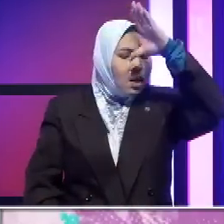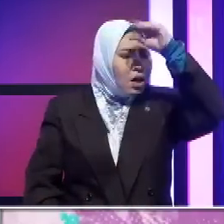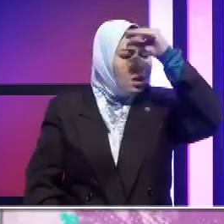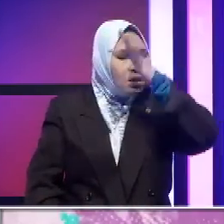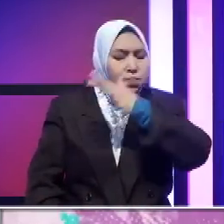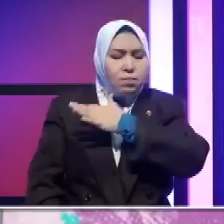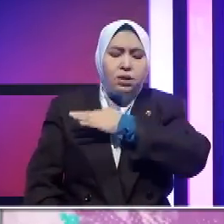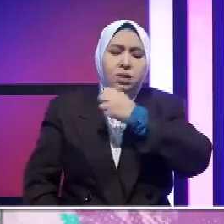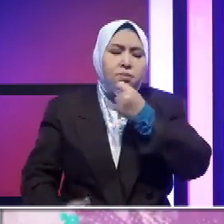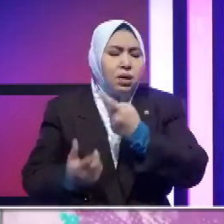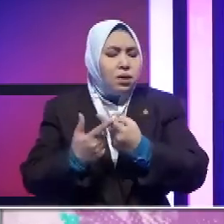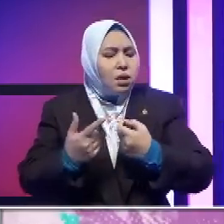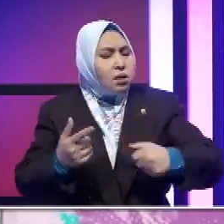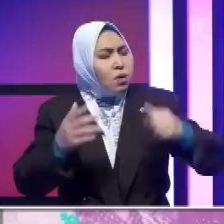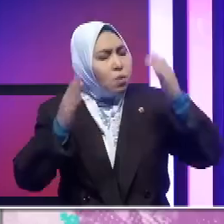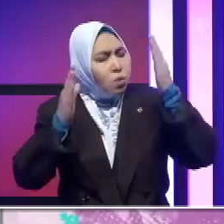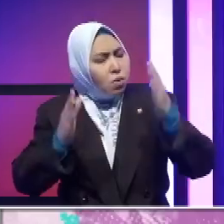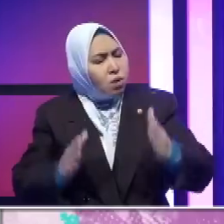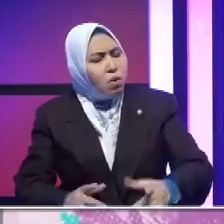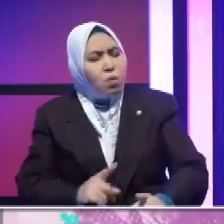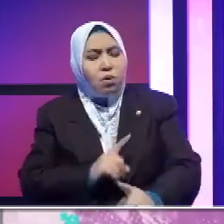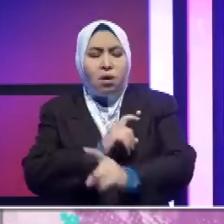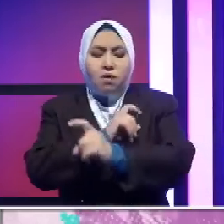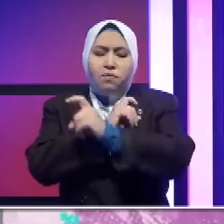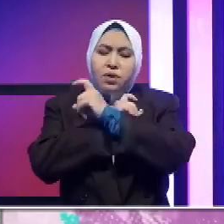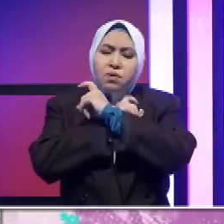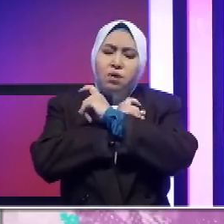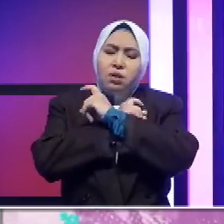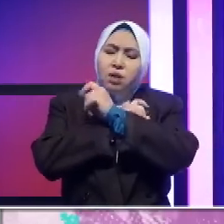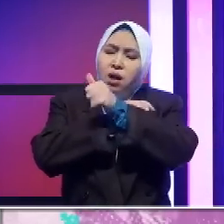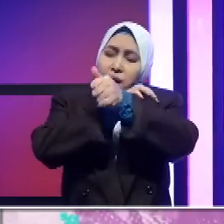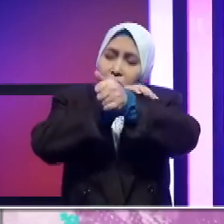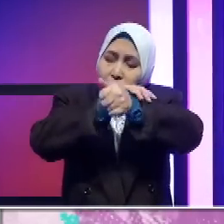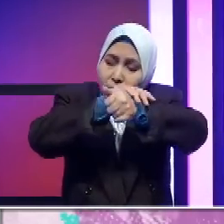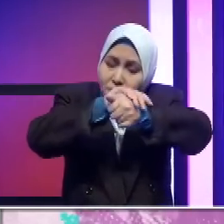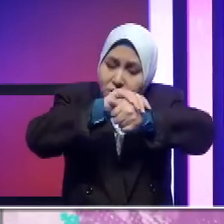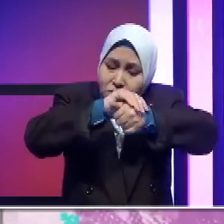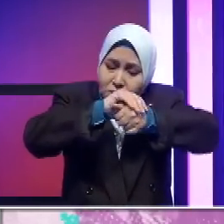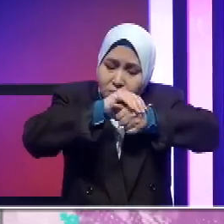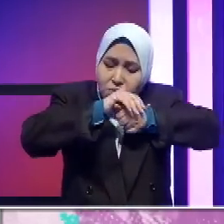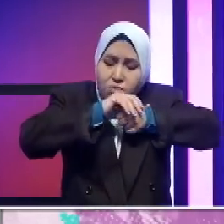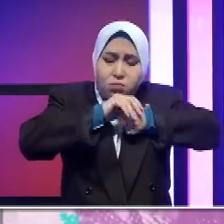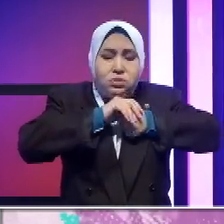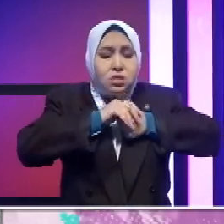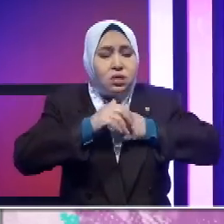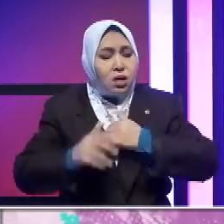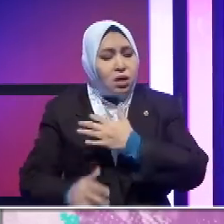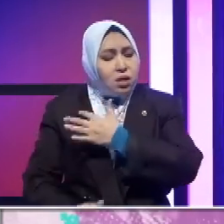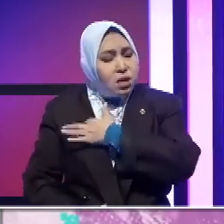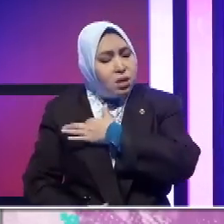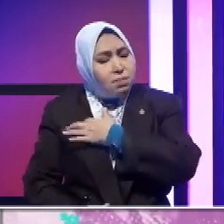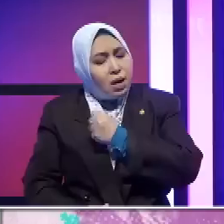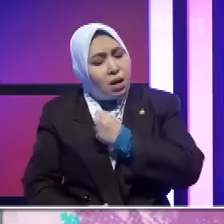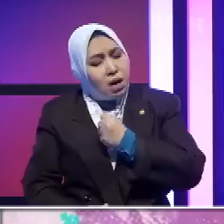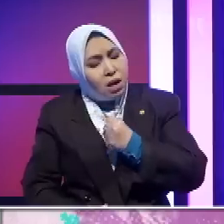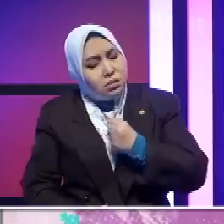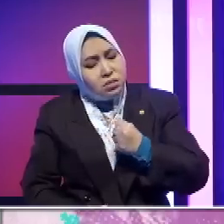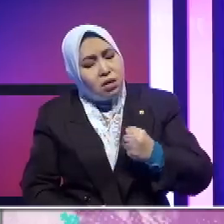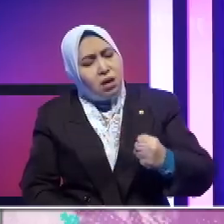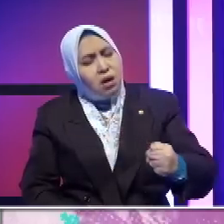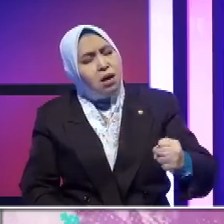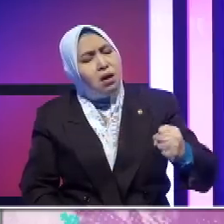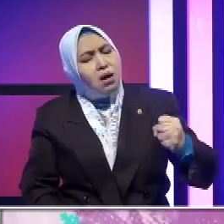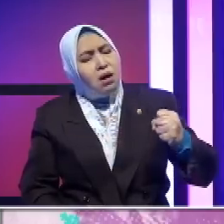مؤمن من آل فرعون يكتم